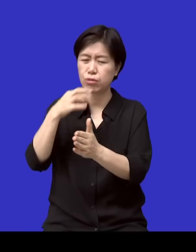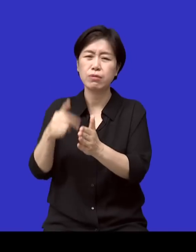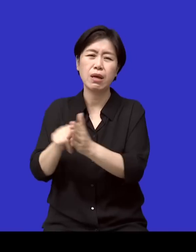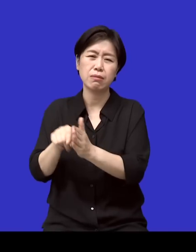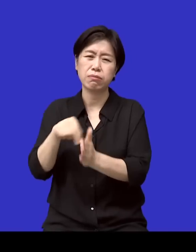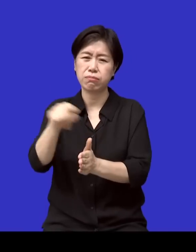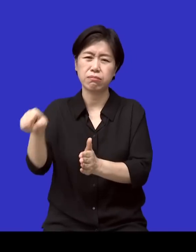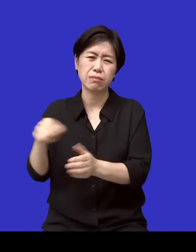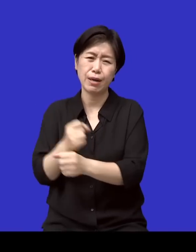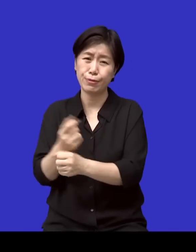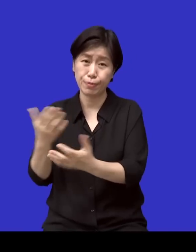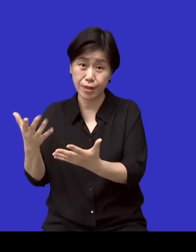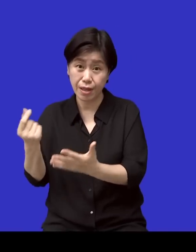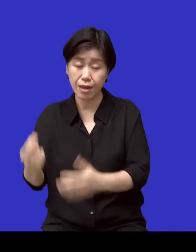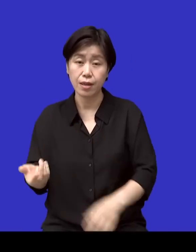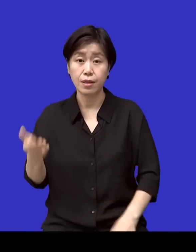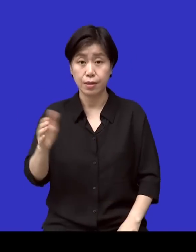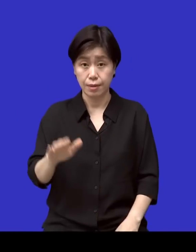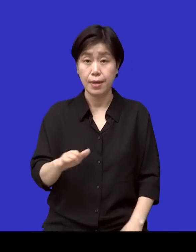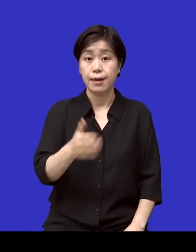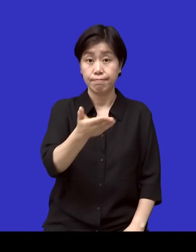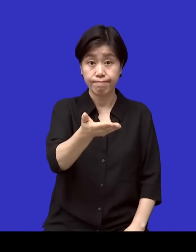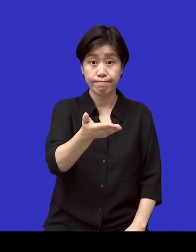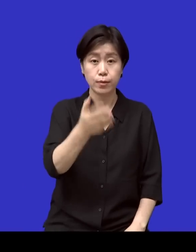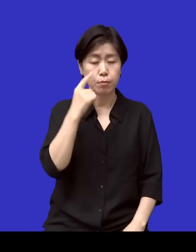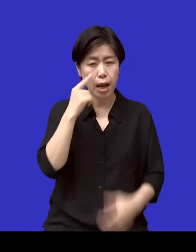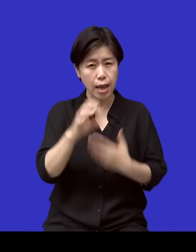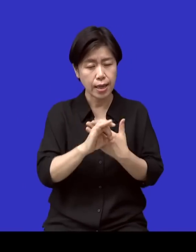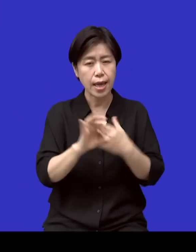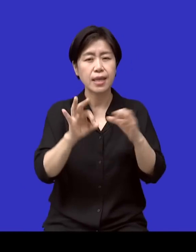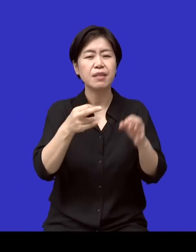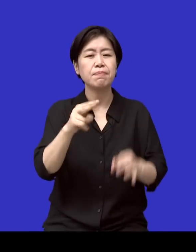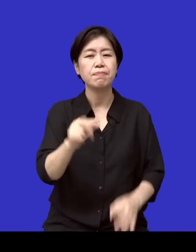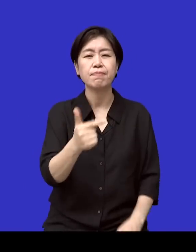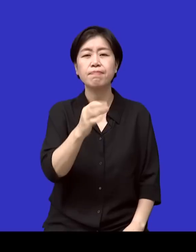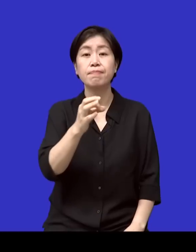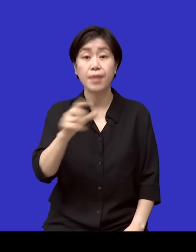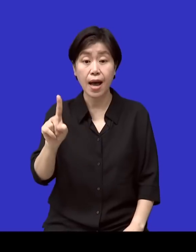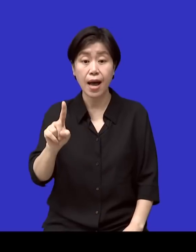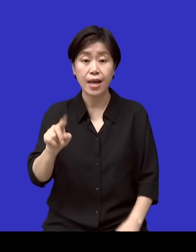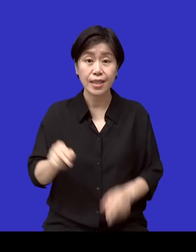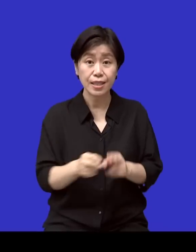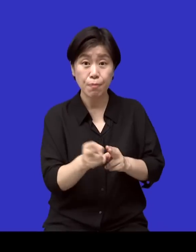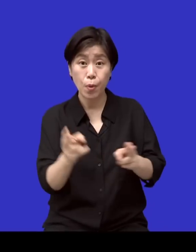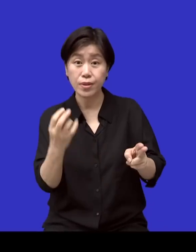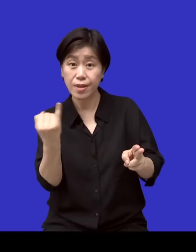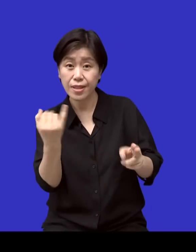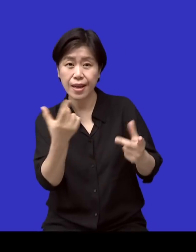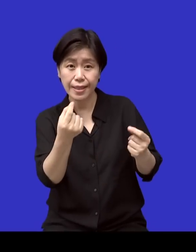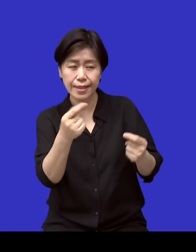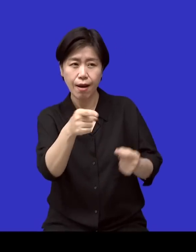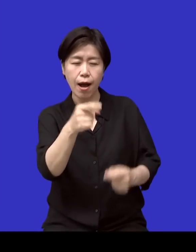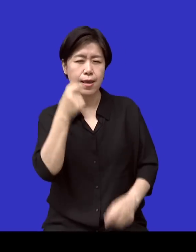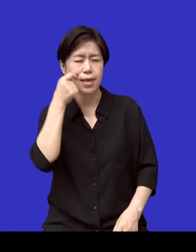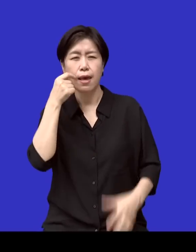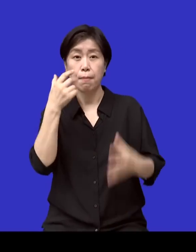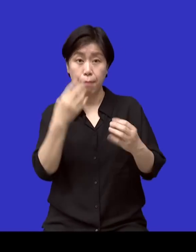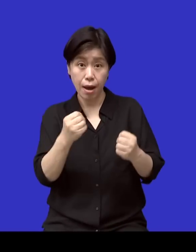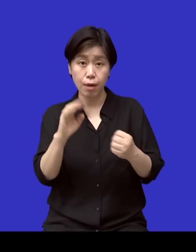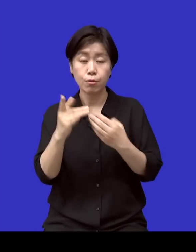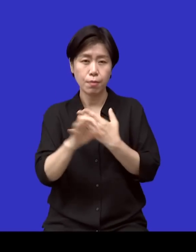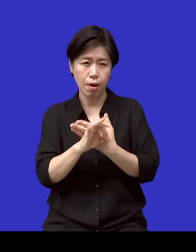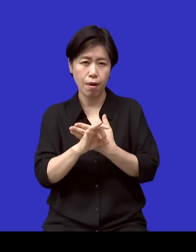나와서 우리가 네. 특히 관심을 갖게 되고 네. 김연아 선수 덕분에 네. 박태환 네. 뭐 이런 스포츠에는 스타가 나오면 그 종목을